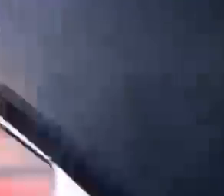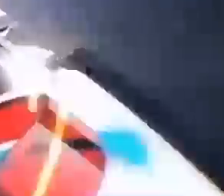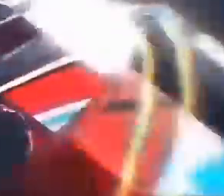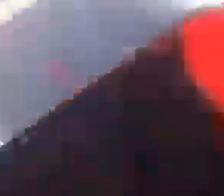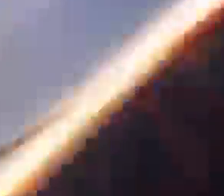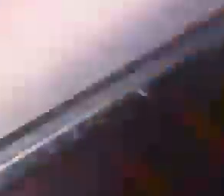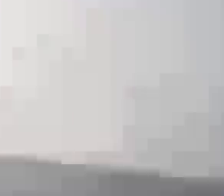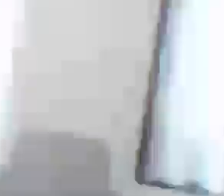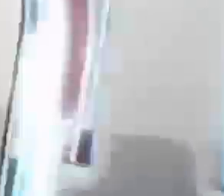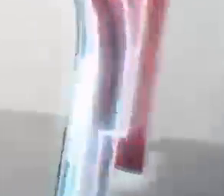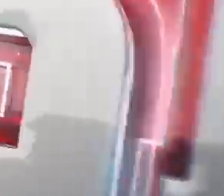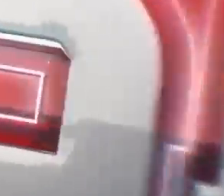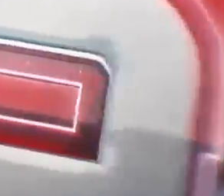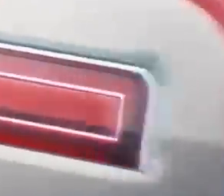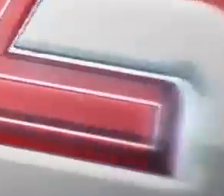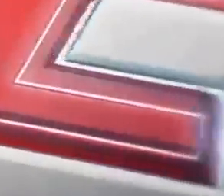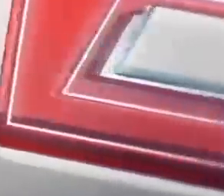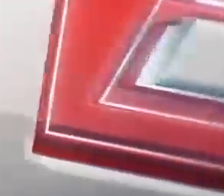نعم